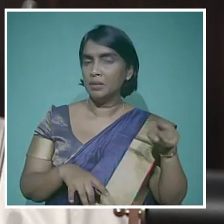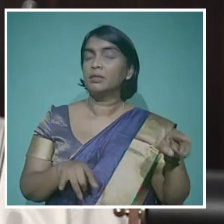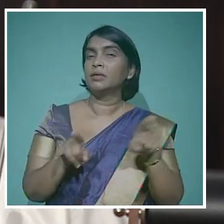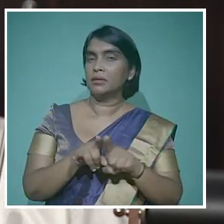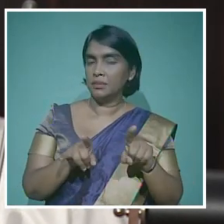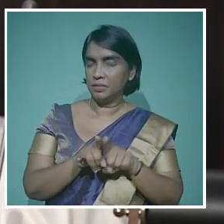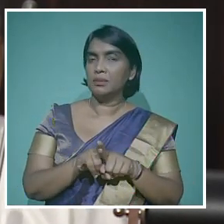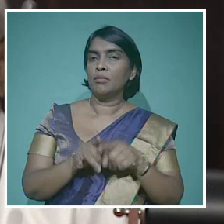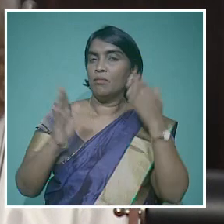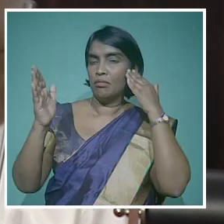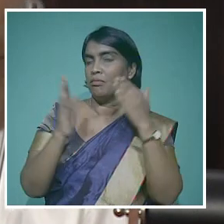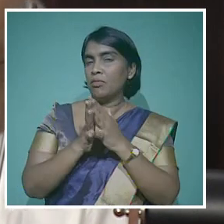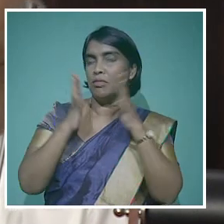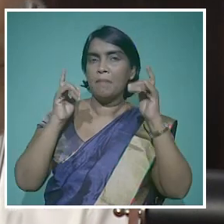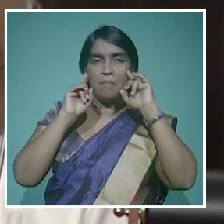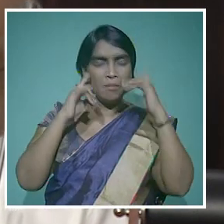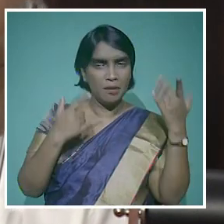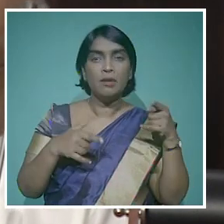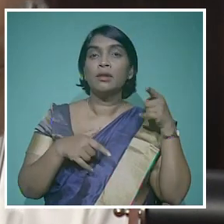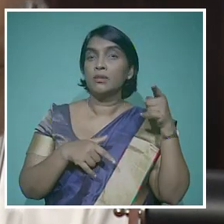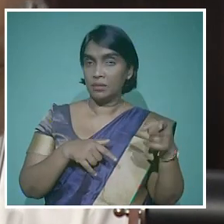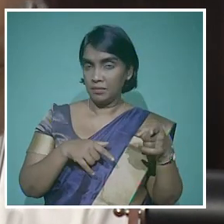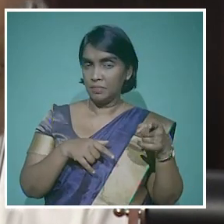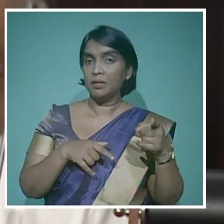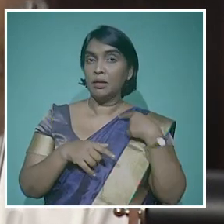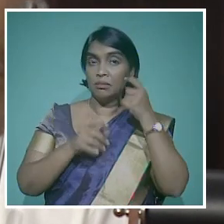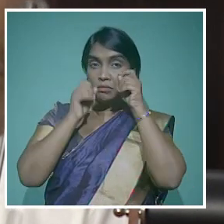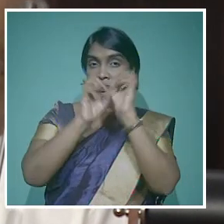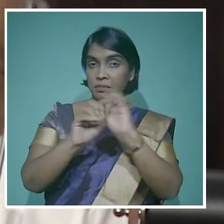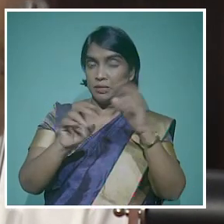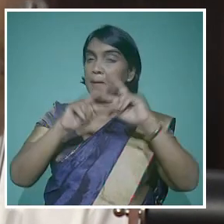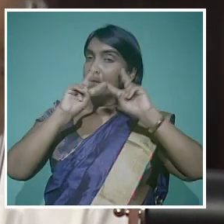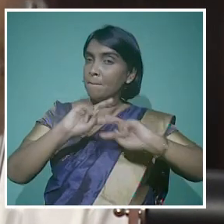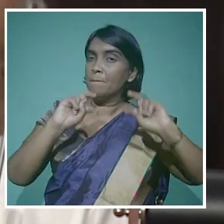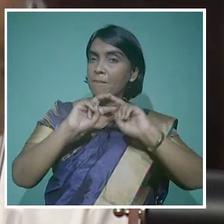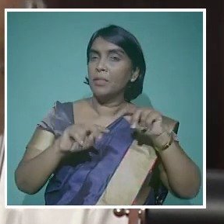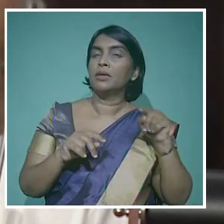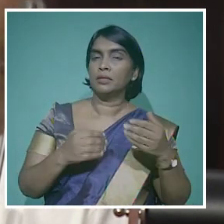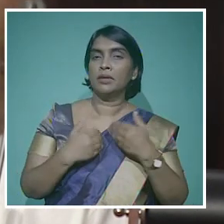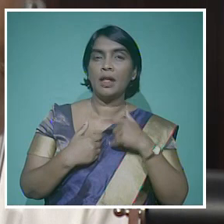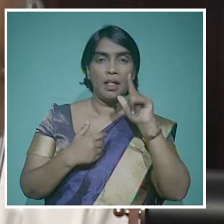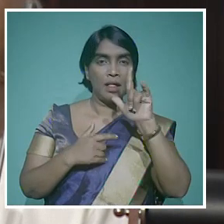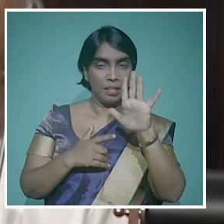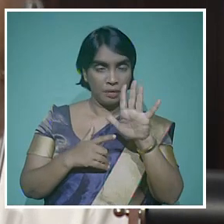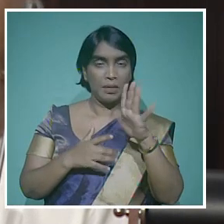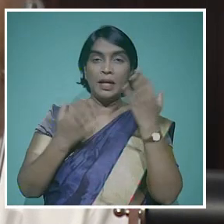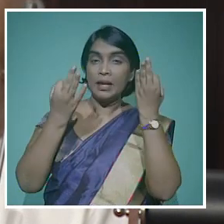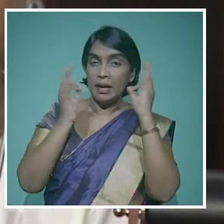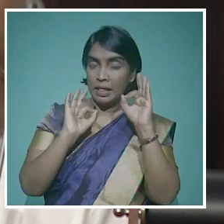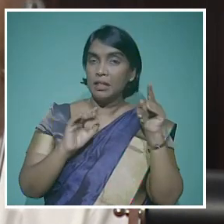ගැන බොහෝ දෙනෙක් අද දන්නේ නැහැ. මේ දැනුවත් කරන්න පරිශීලන කරන්න අපේ 75 වෙනි